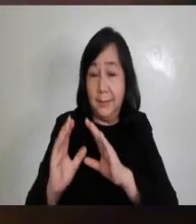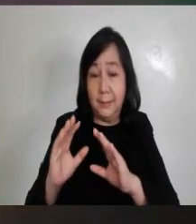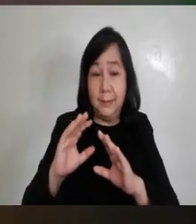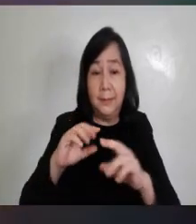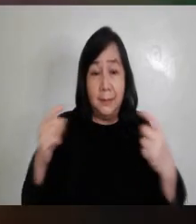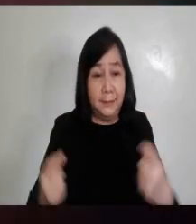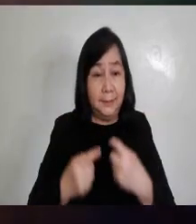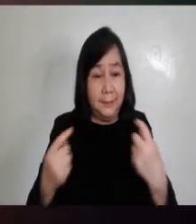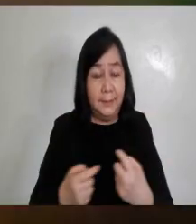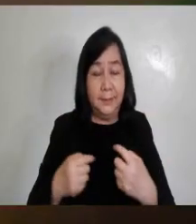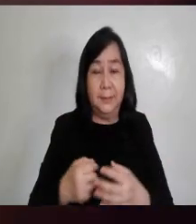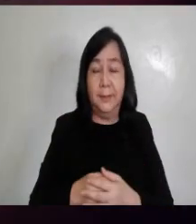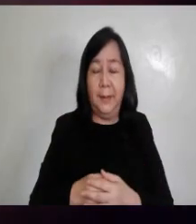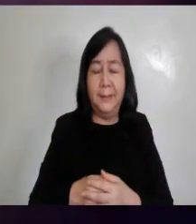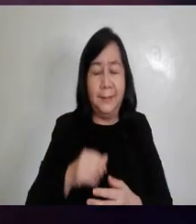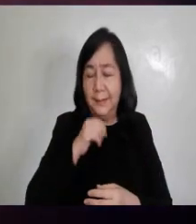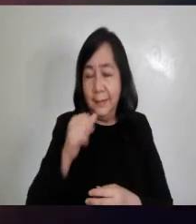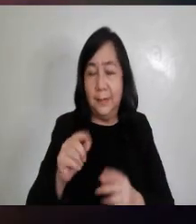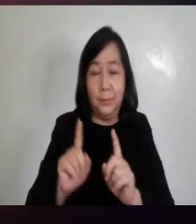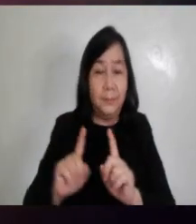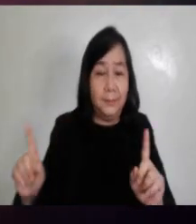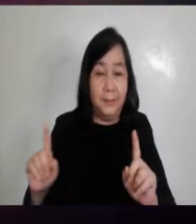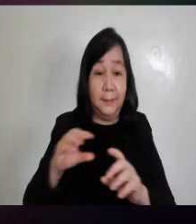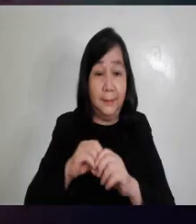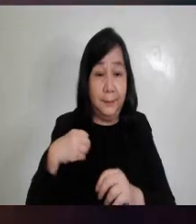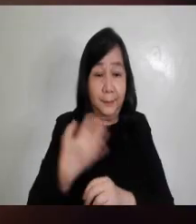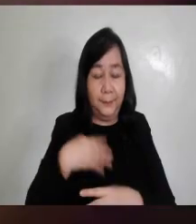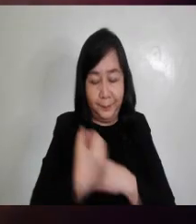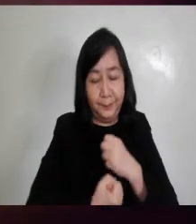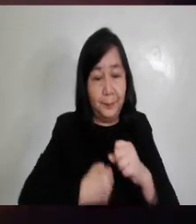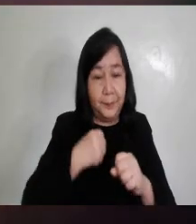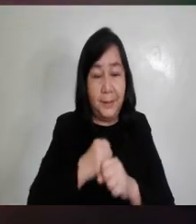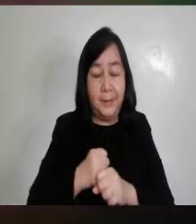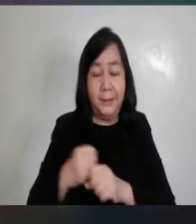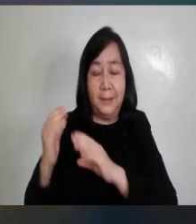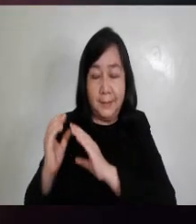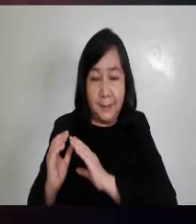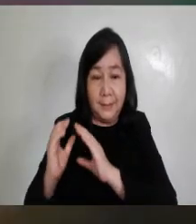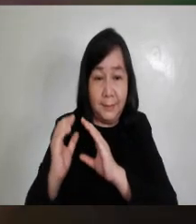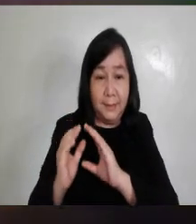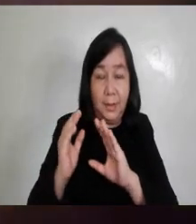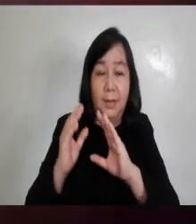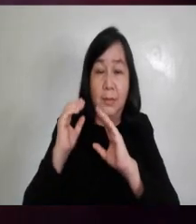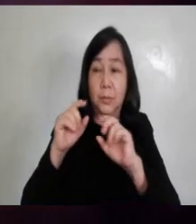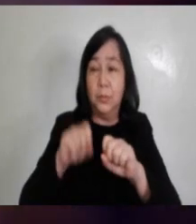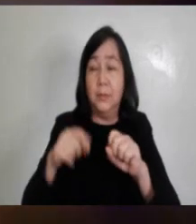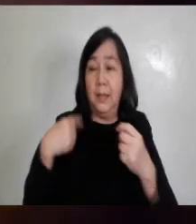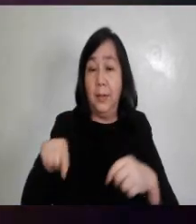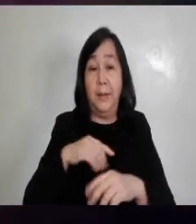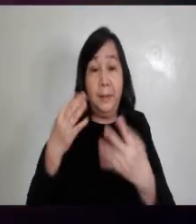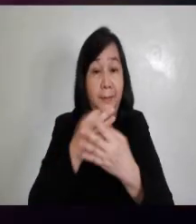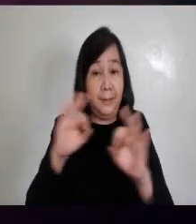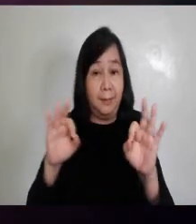at sakit. Hindi siya nanatiling malayo sa ating paghihirap. Pinasan niya ito upang tayo ay mapalaya. Kung